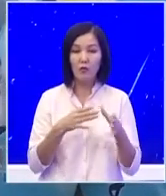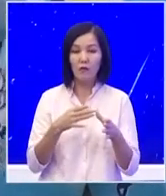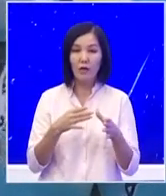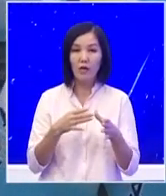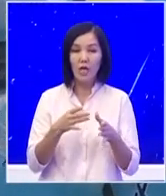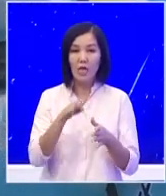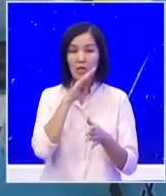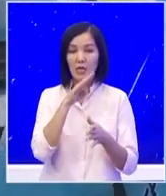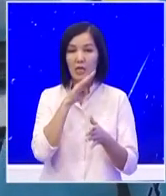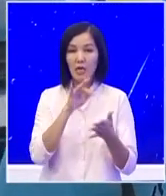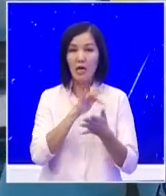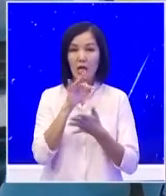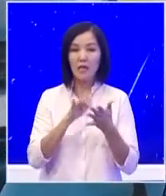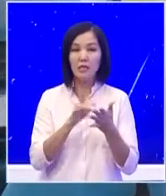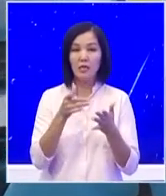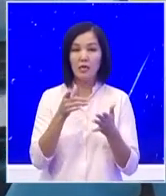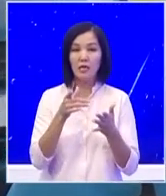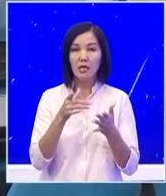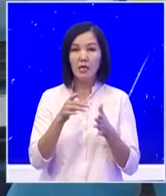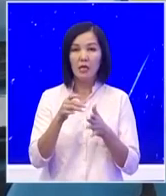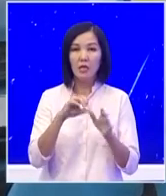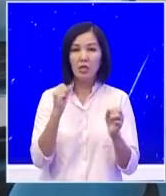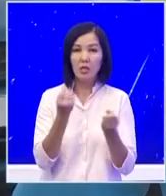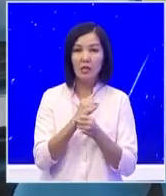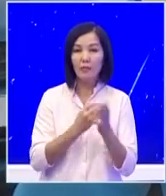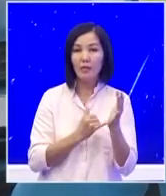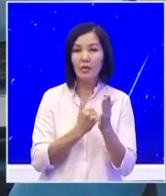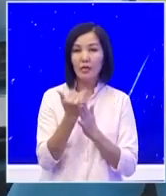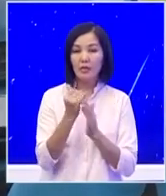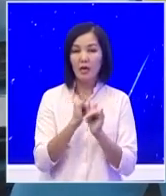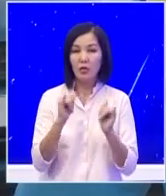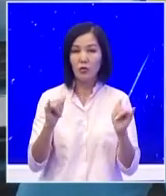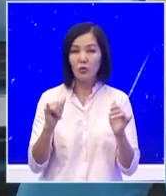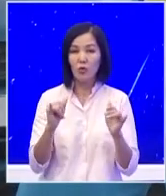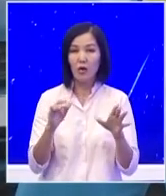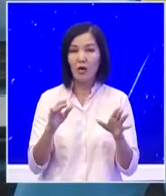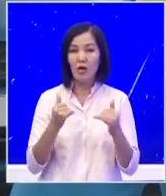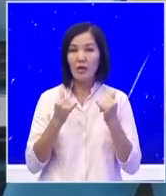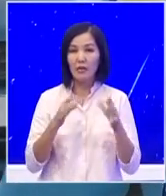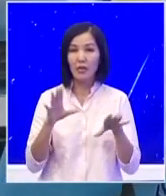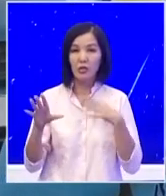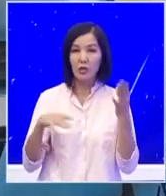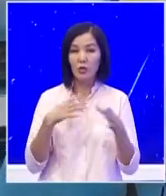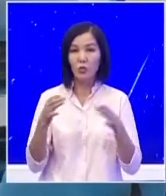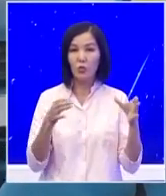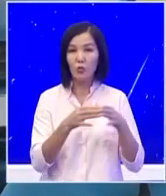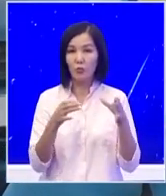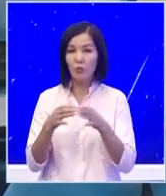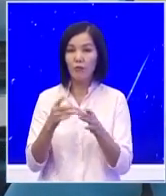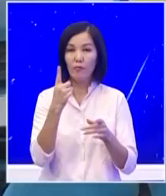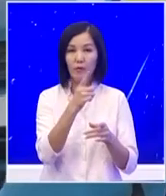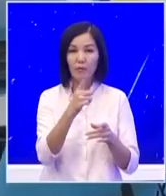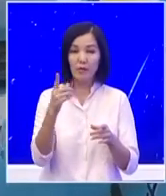Текеліге равнинада скоростной тренировкалар, и силовой тренировкалар Мұқырыда тауға істейміз. Групповой разделка